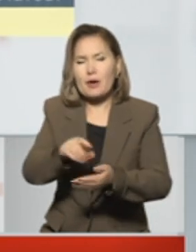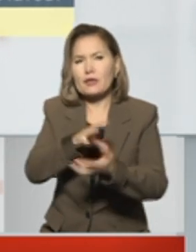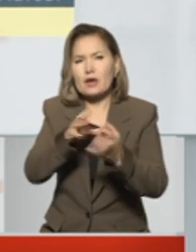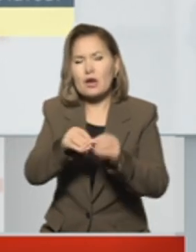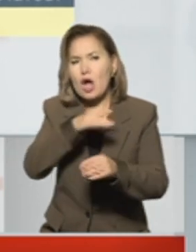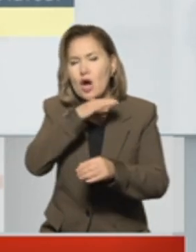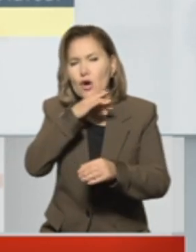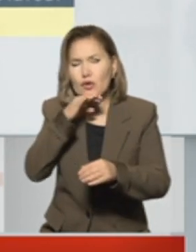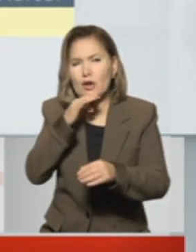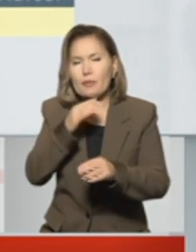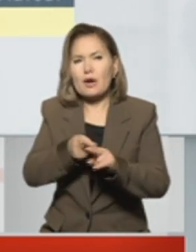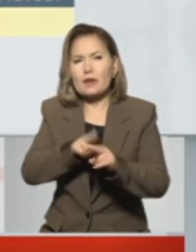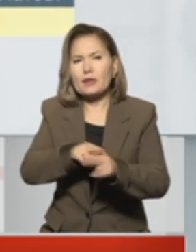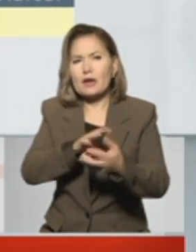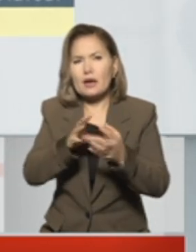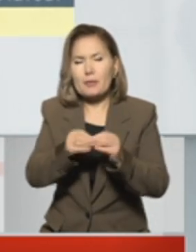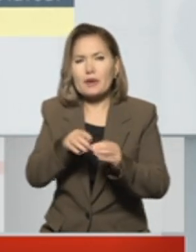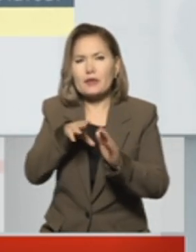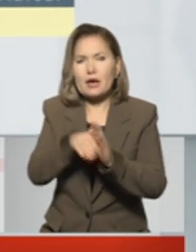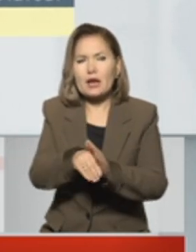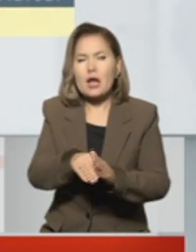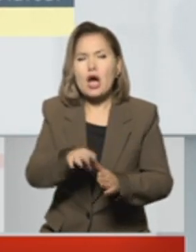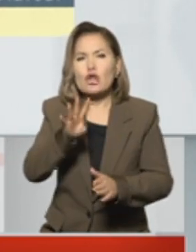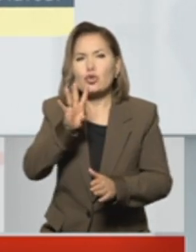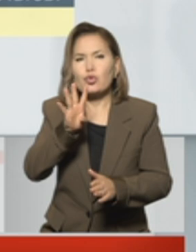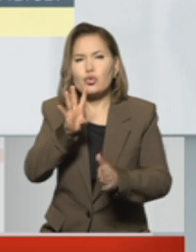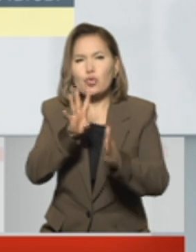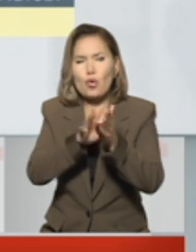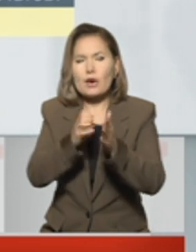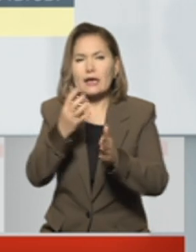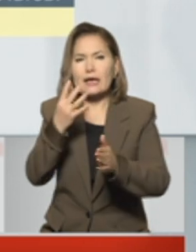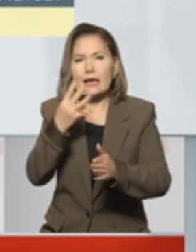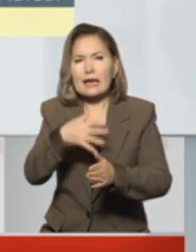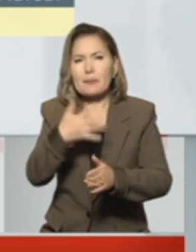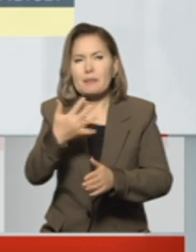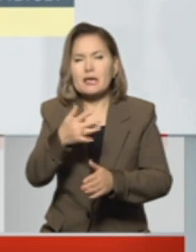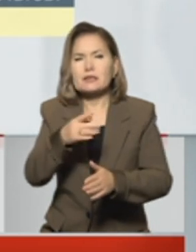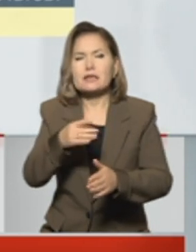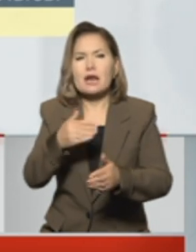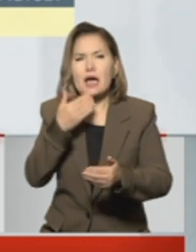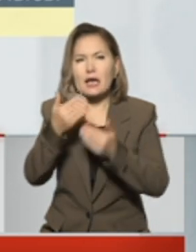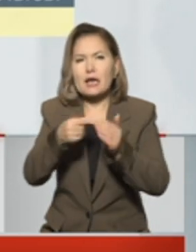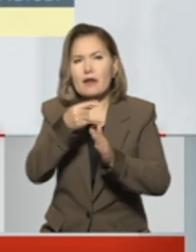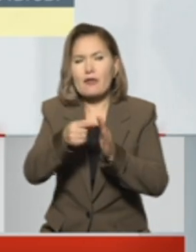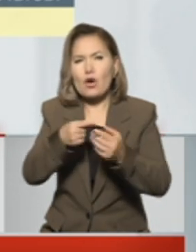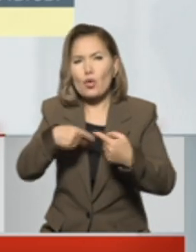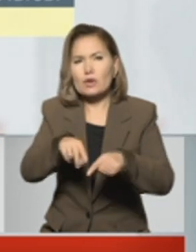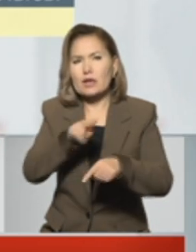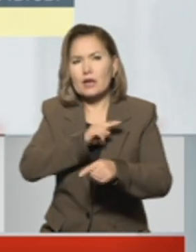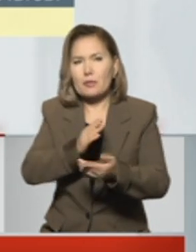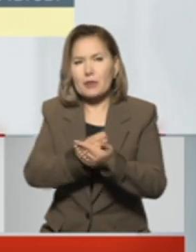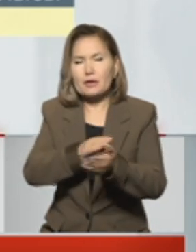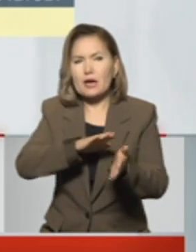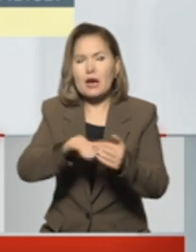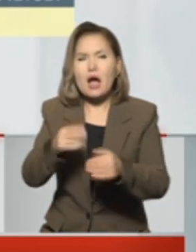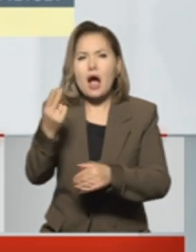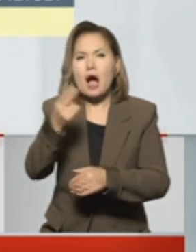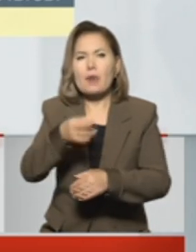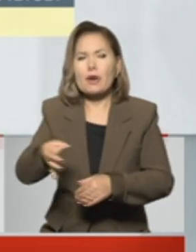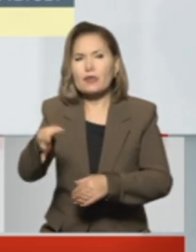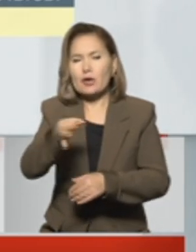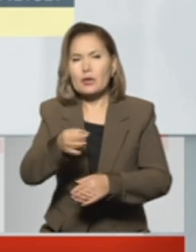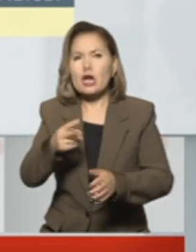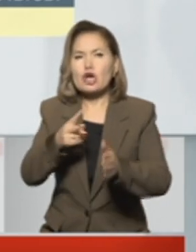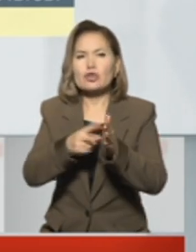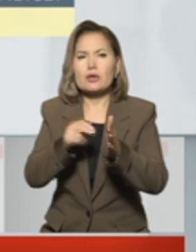ең көп үштікке кіретіндіктен мұнда ең көп, яғни 945 референдум учаскісі жұмыс істейді. Одан кейін Ақмола